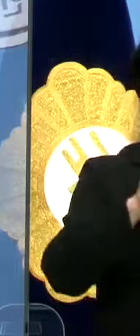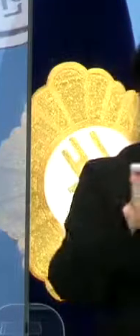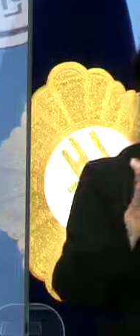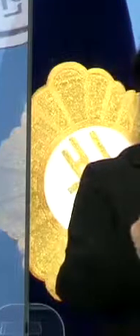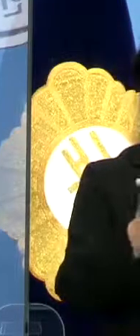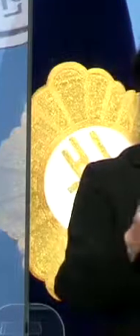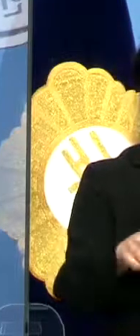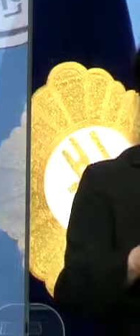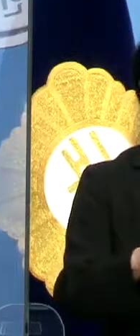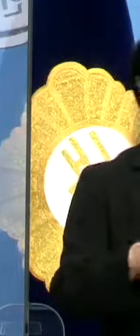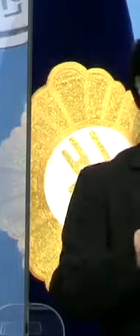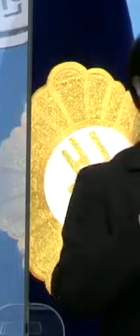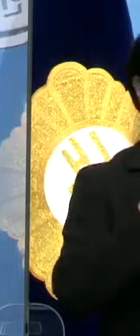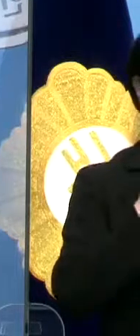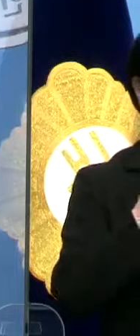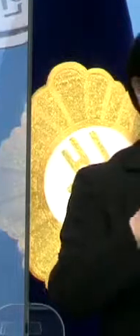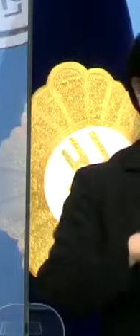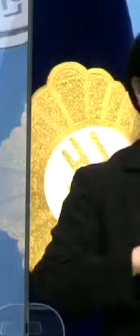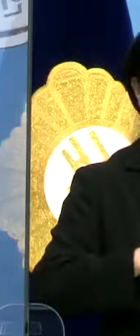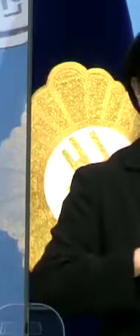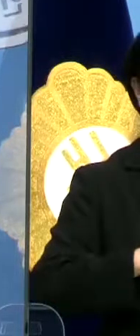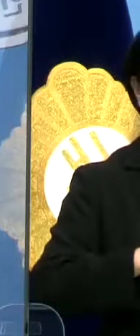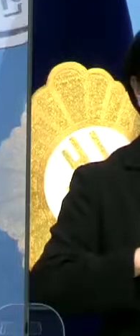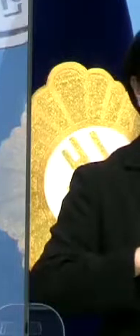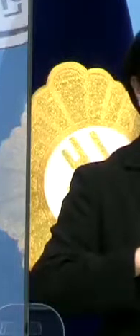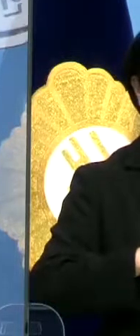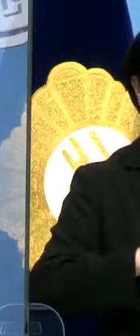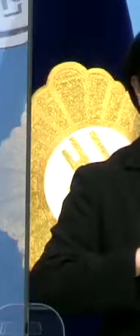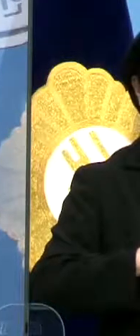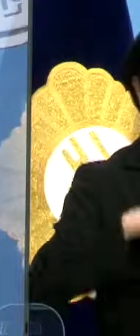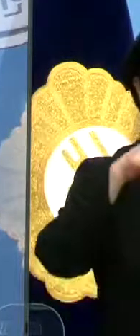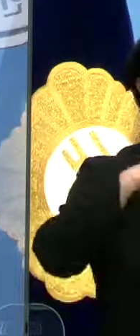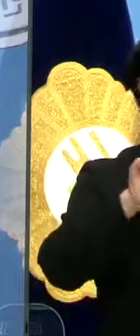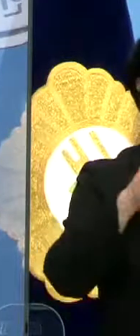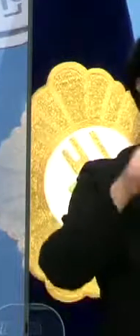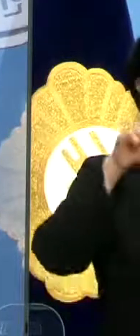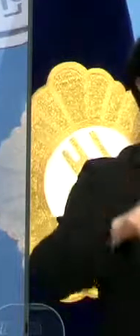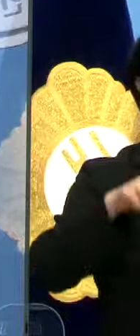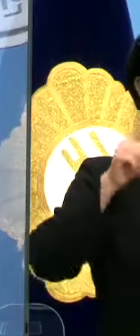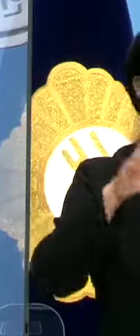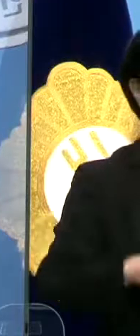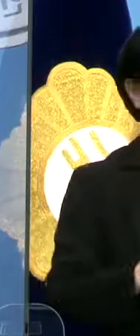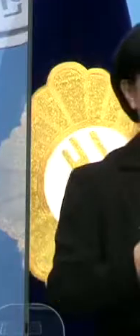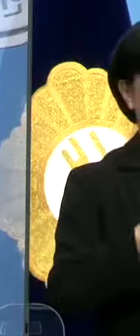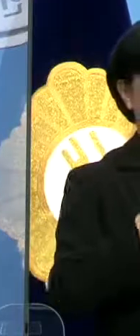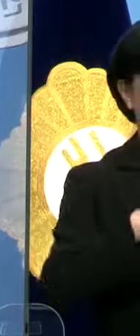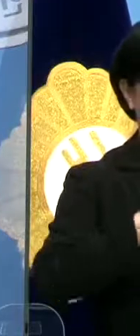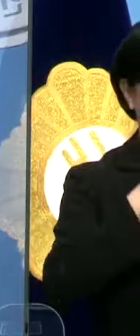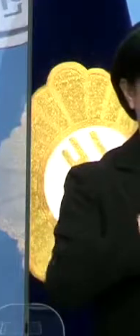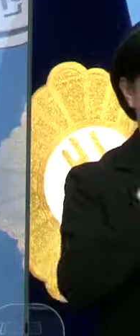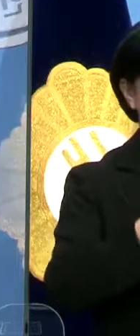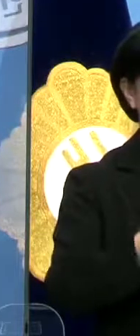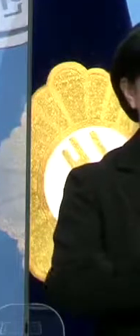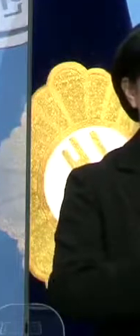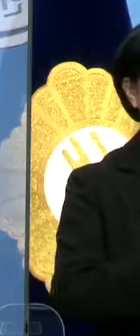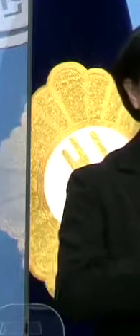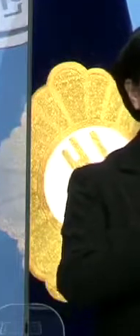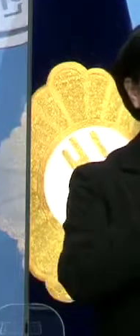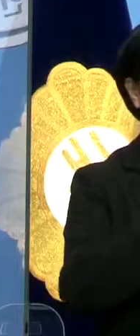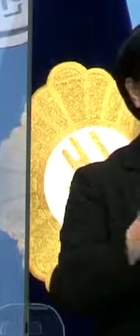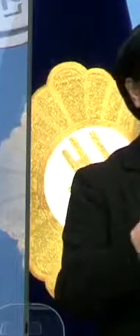정의당 서우 시 어 다시 말씀드리겠습니다 권수정 정의당 서울시의원 님 함께 하셨습니다